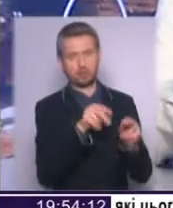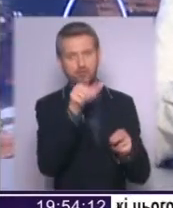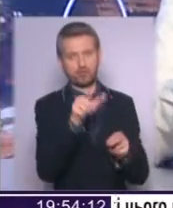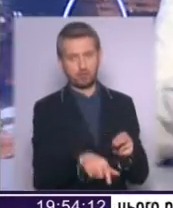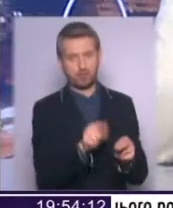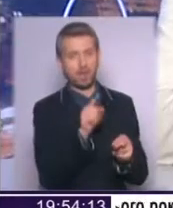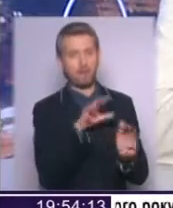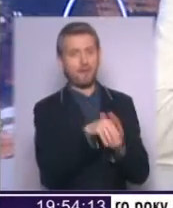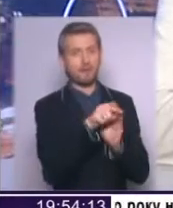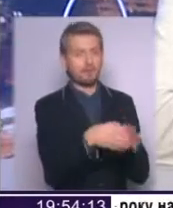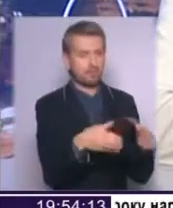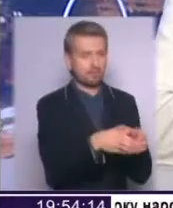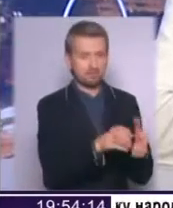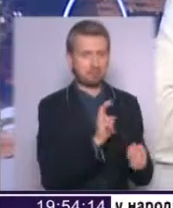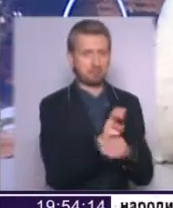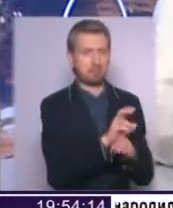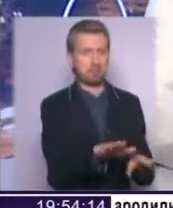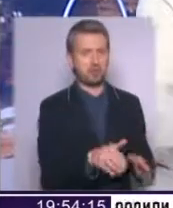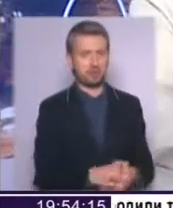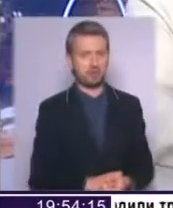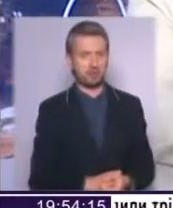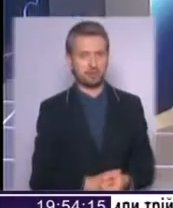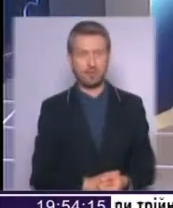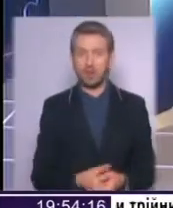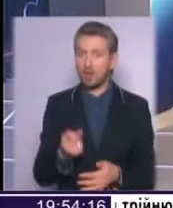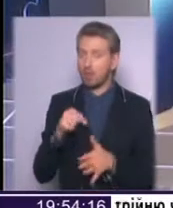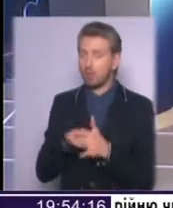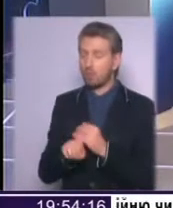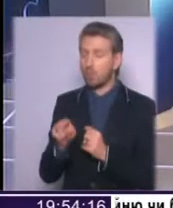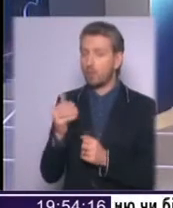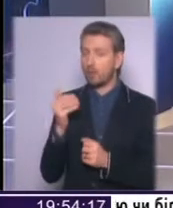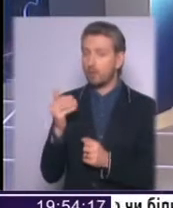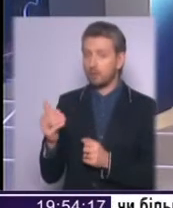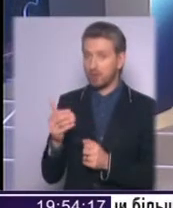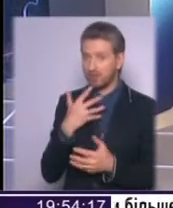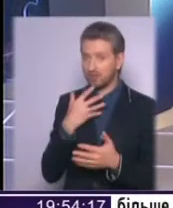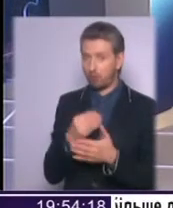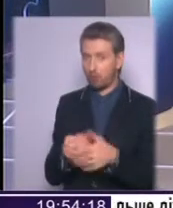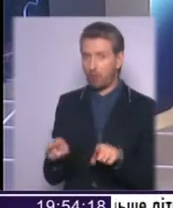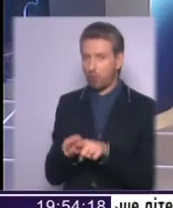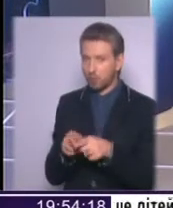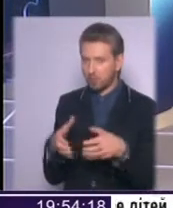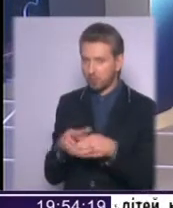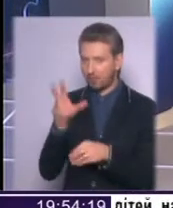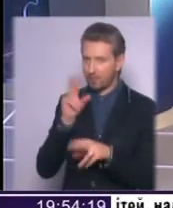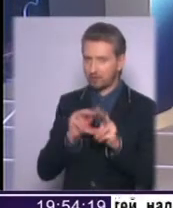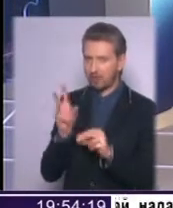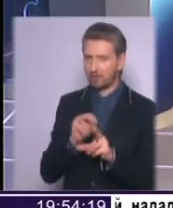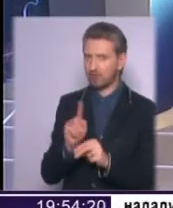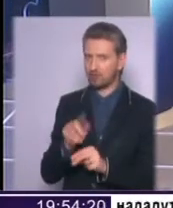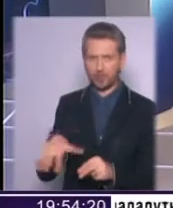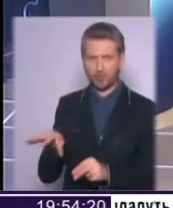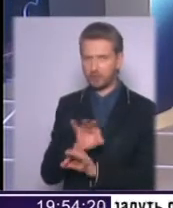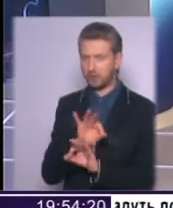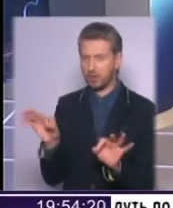би не пішла. Партійним. Тобто ви своїх однопартійців, ви вважаєте, що... Давайте